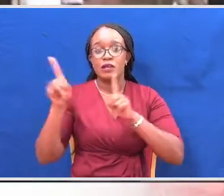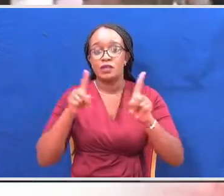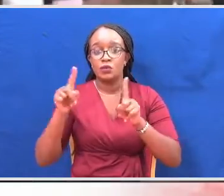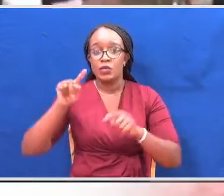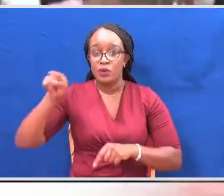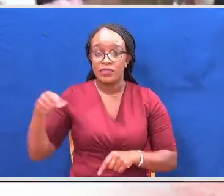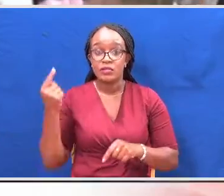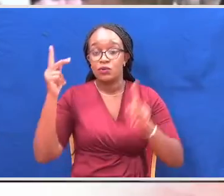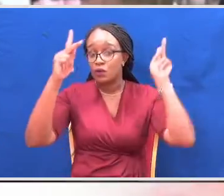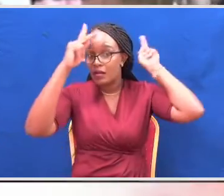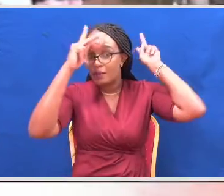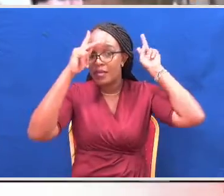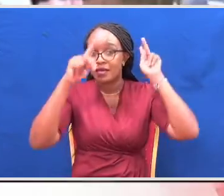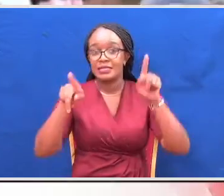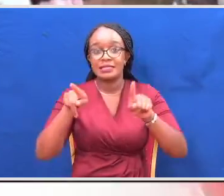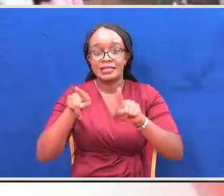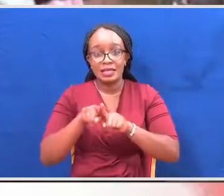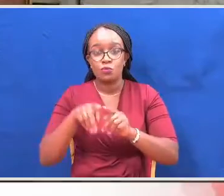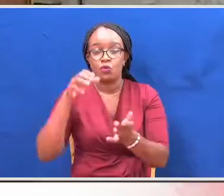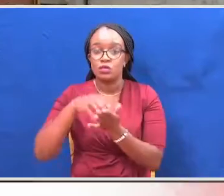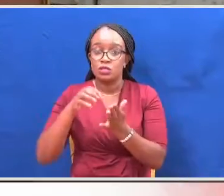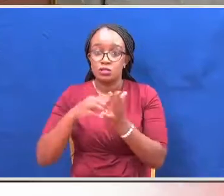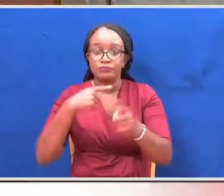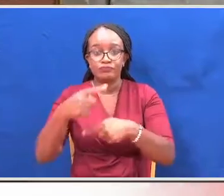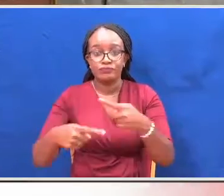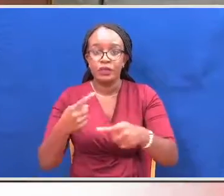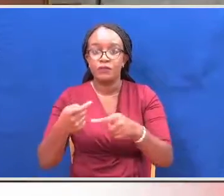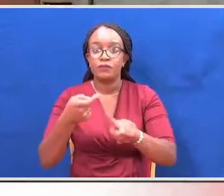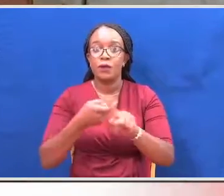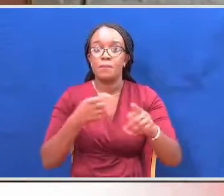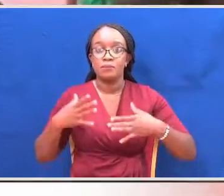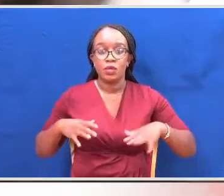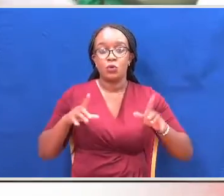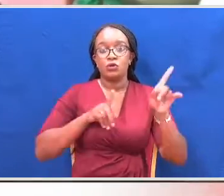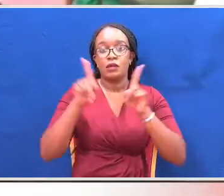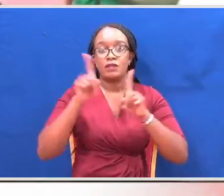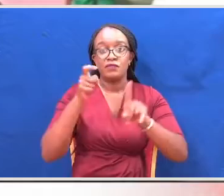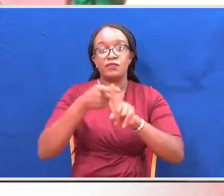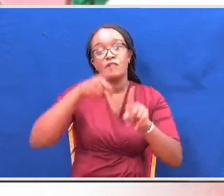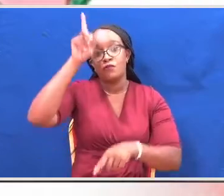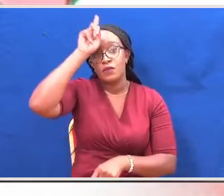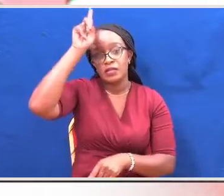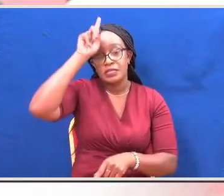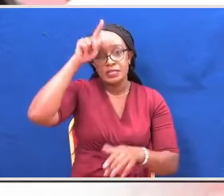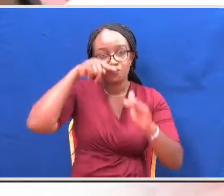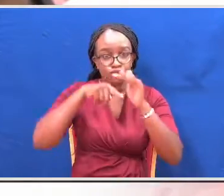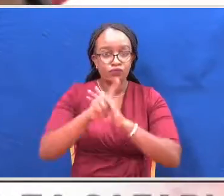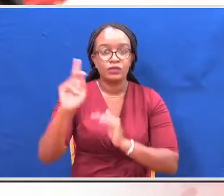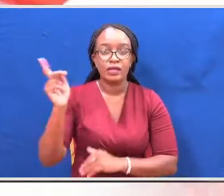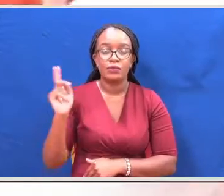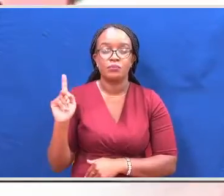Hali ilikuwa ni hiyo hiyo kwa waliokuwa kisafiri kutoka vijijini kuingia mjini. Nilikuwa naenda